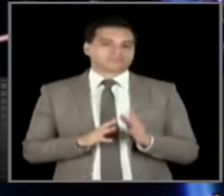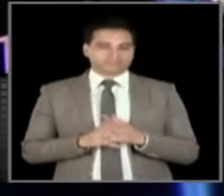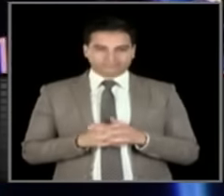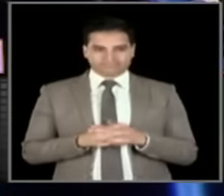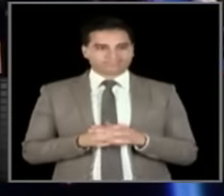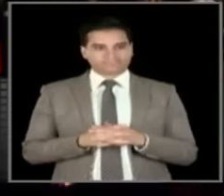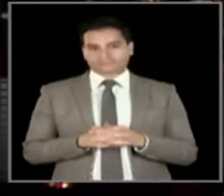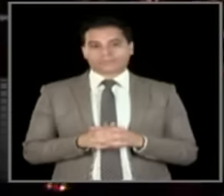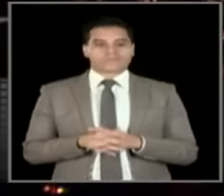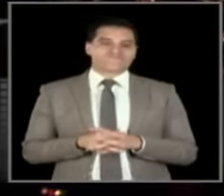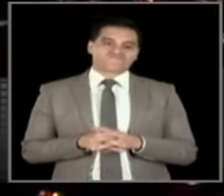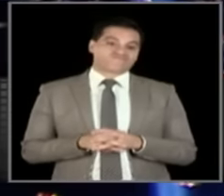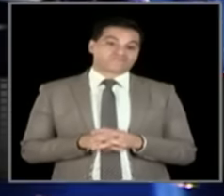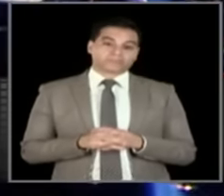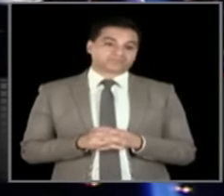خاطئة.